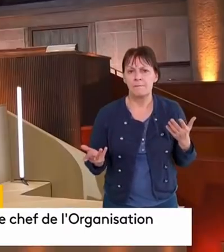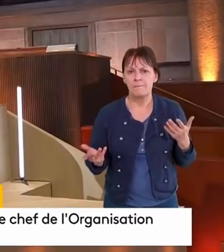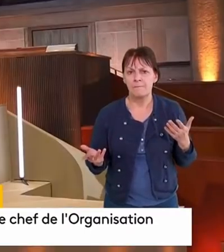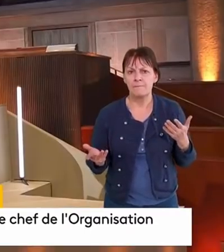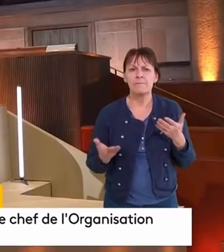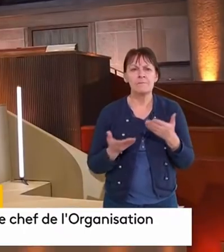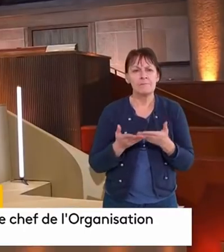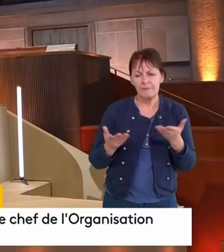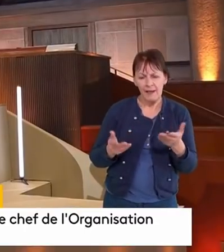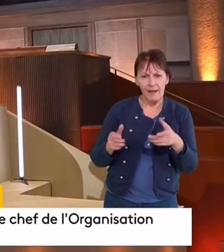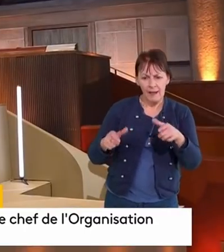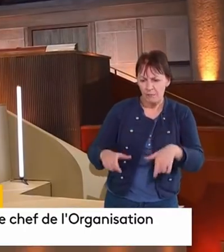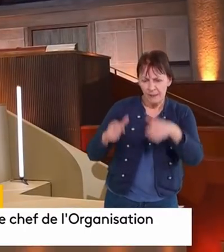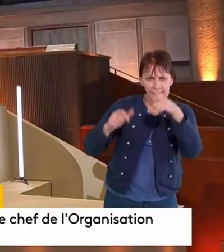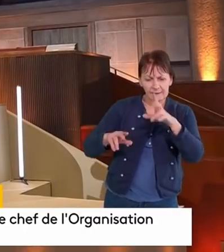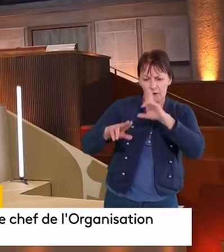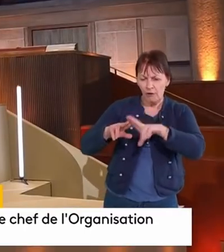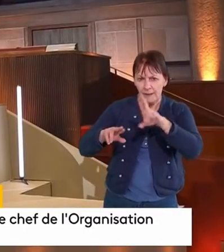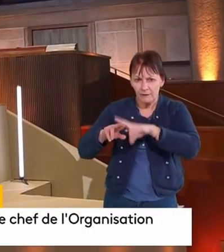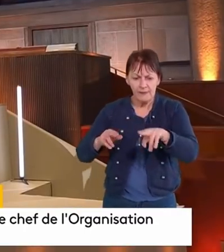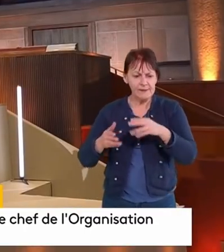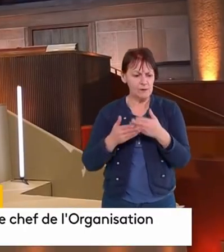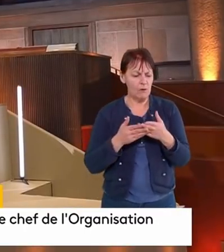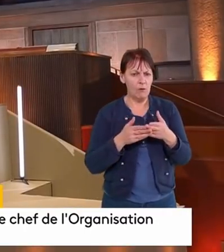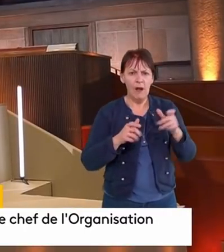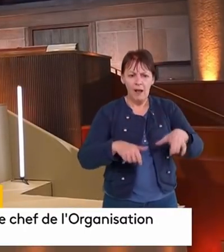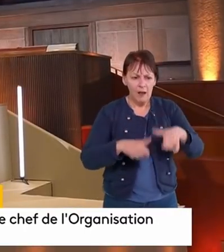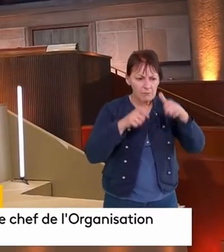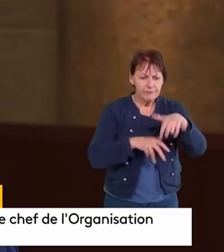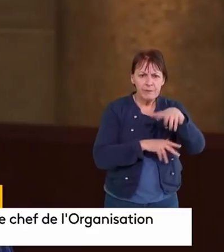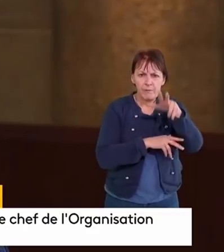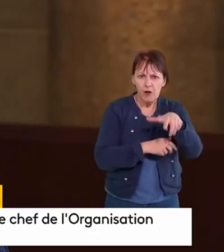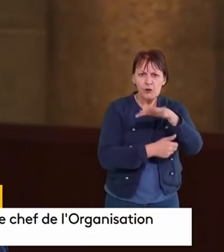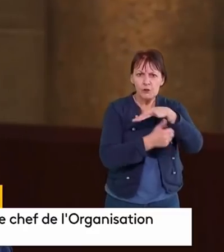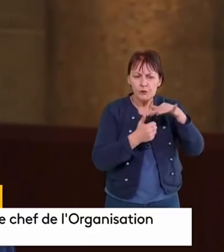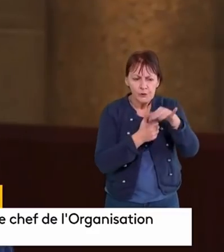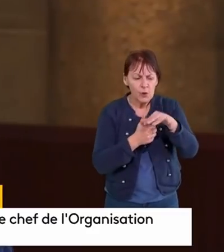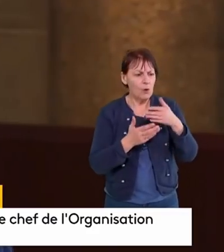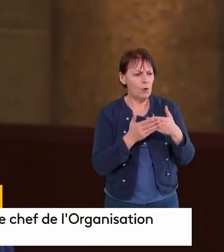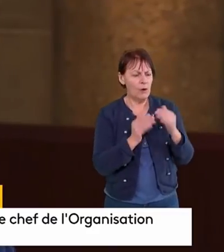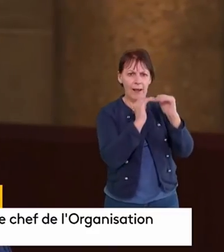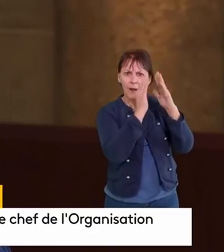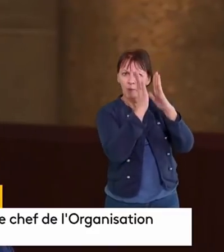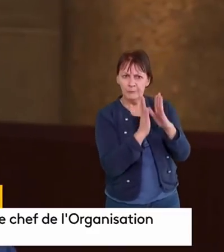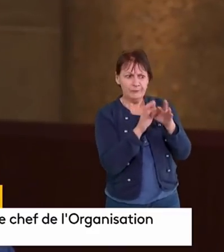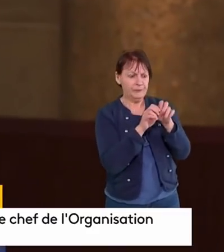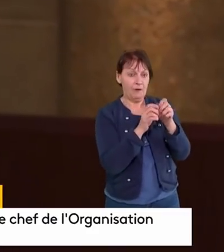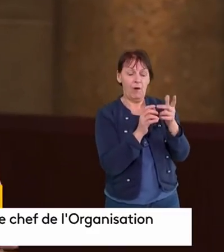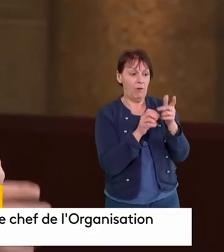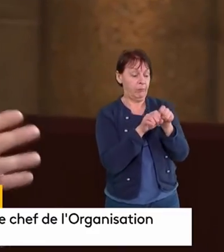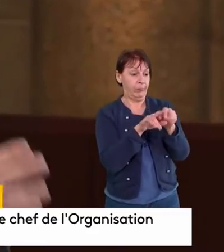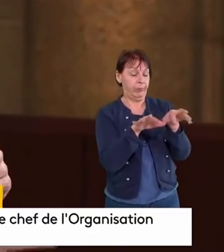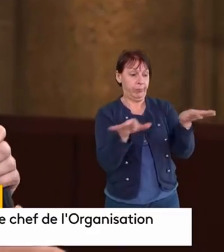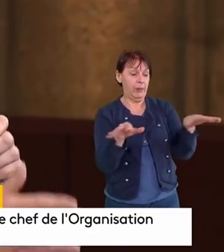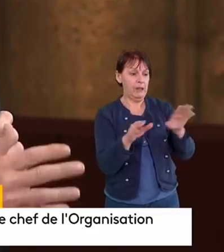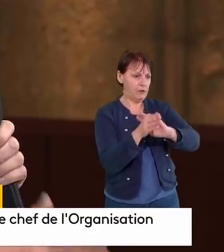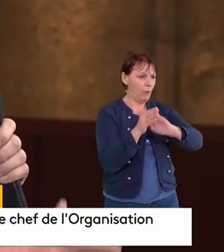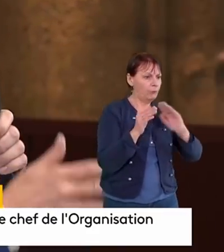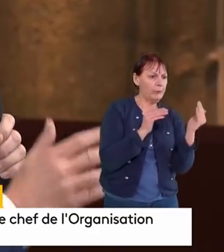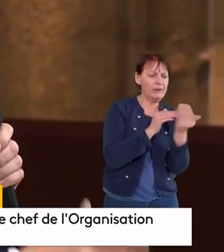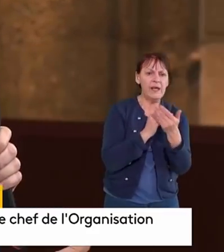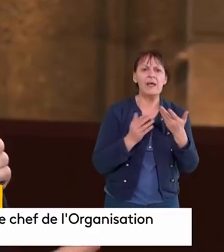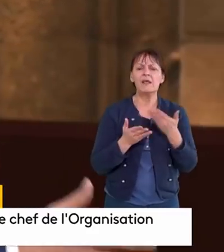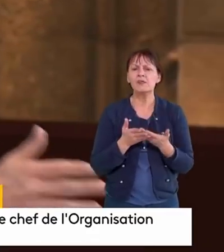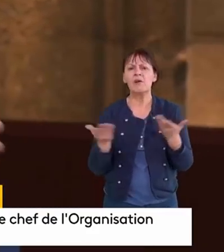dans la rénovation des bâtiments, dans la construction de logements sociaux, dans la rénovation des passoires thermiques. C'est un effort immense. Développer les transports